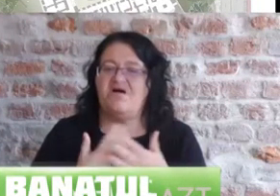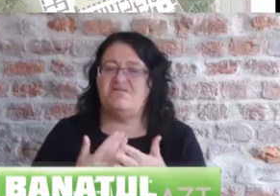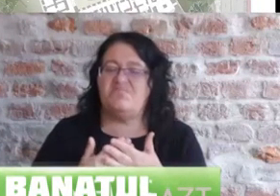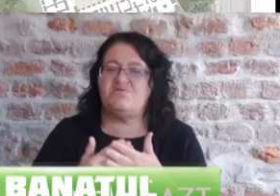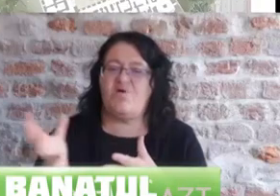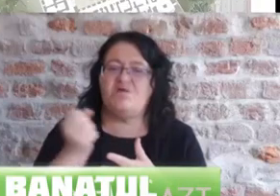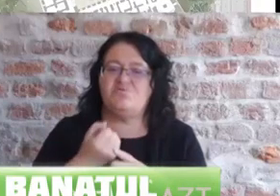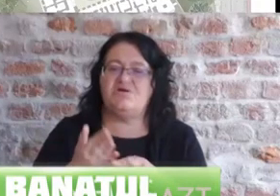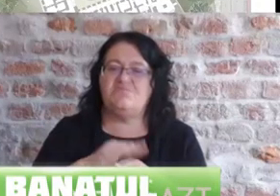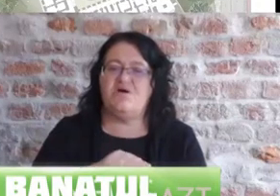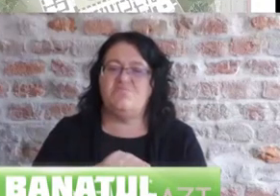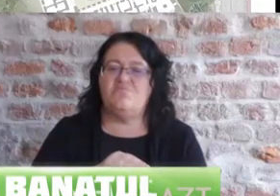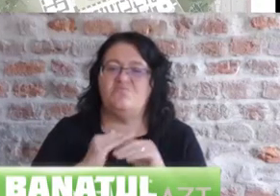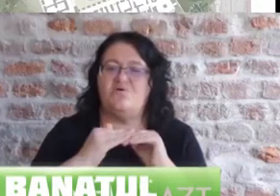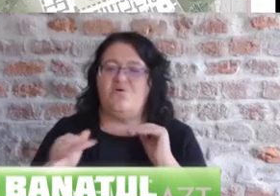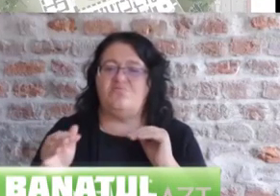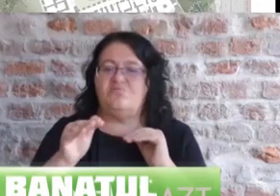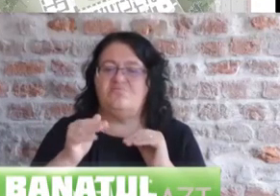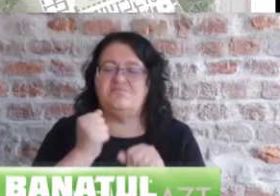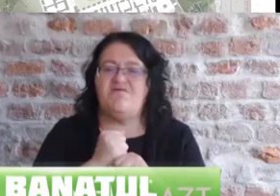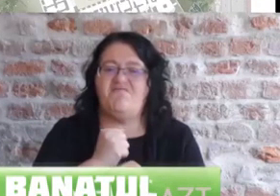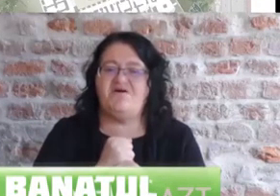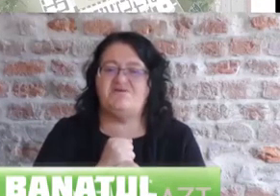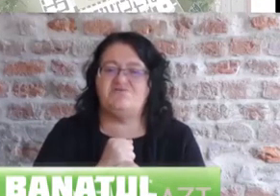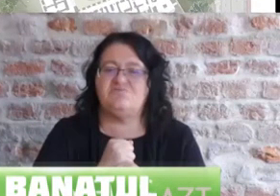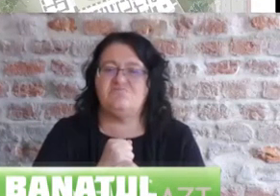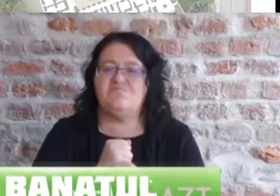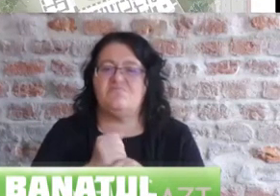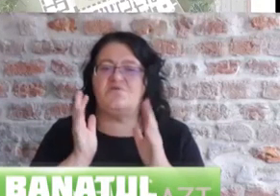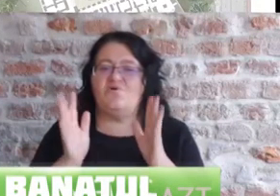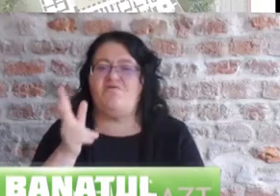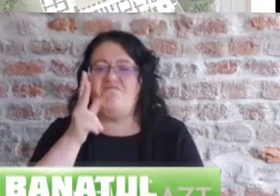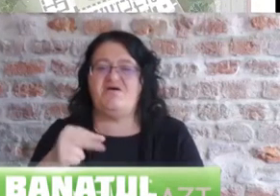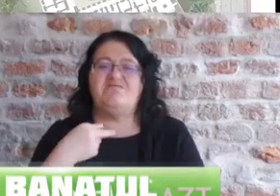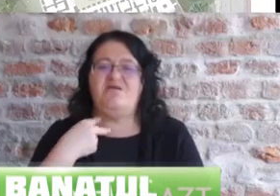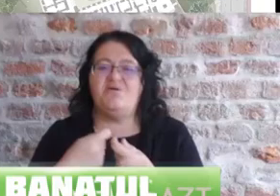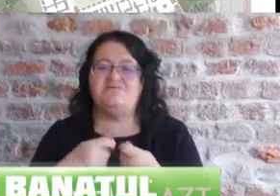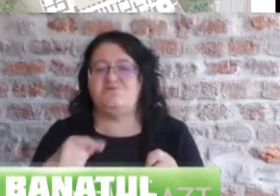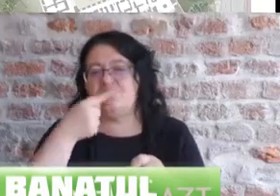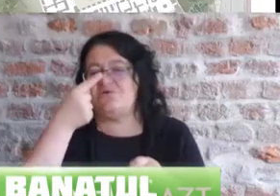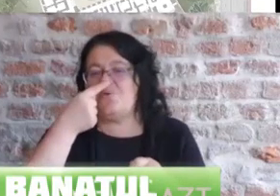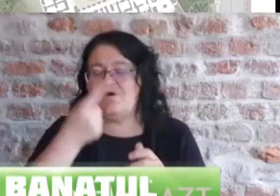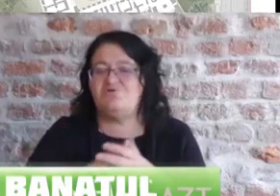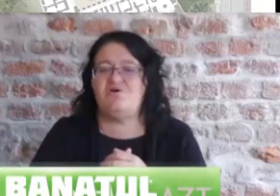aceea de a aduce cât mai multe coridoare verzi albastre, de a crea coridoare verzi albastre în toate orașele.